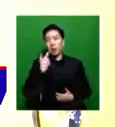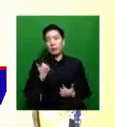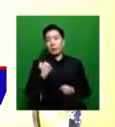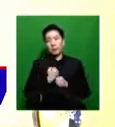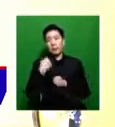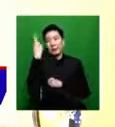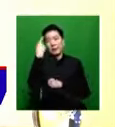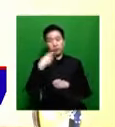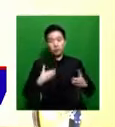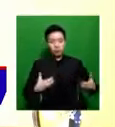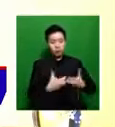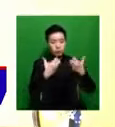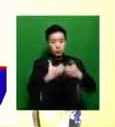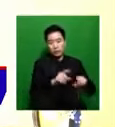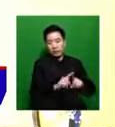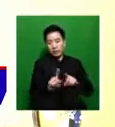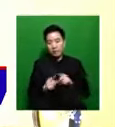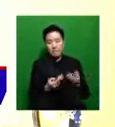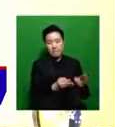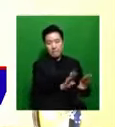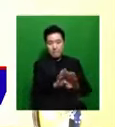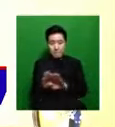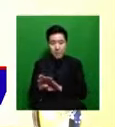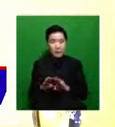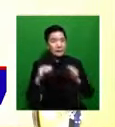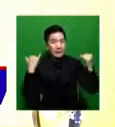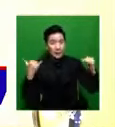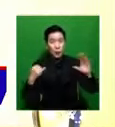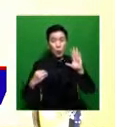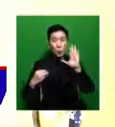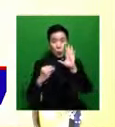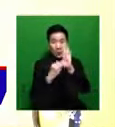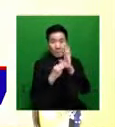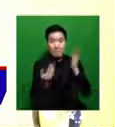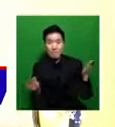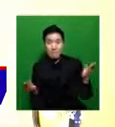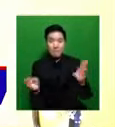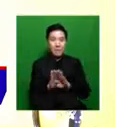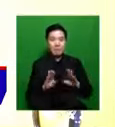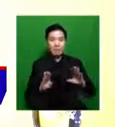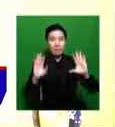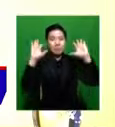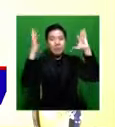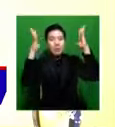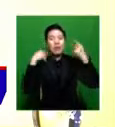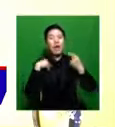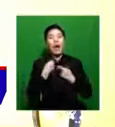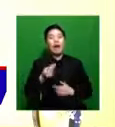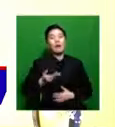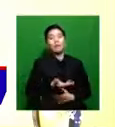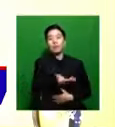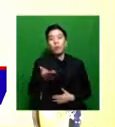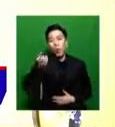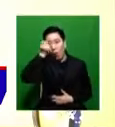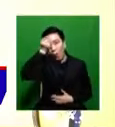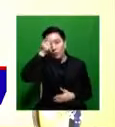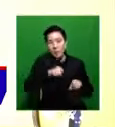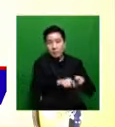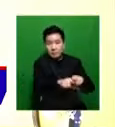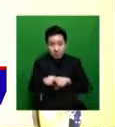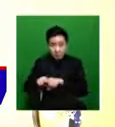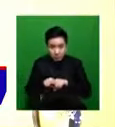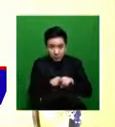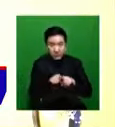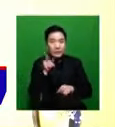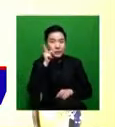ถานบันเทิงเพิ่มเติมยืนยันอีกครั้งนะคะไม่มีการปิดกทม.นะคะขอให้เข้าใจตรงกันหนังสือพิม